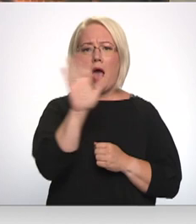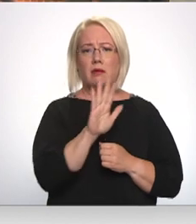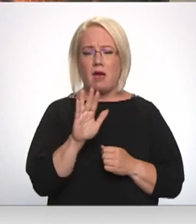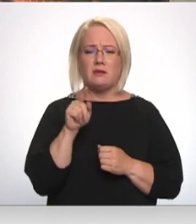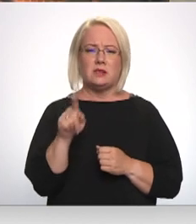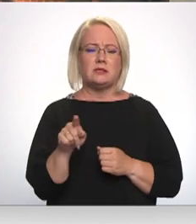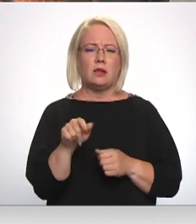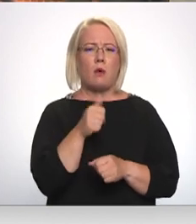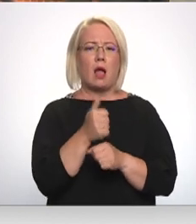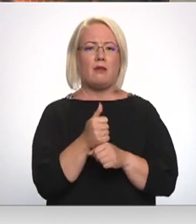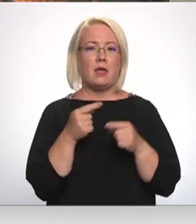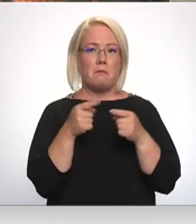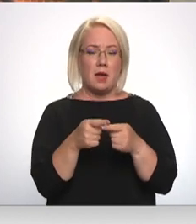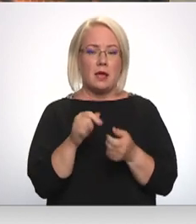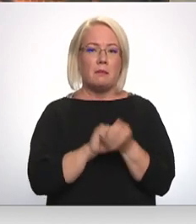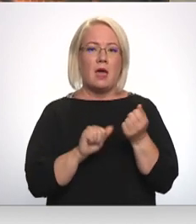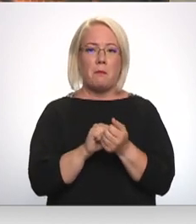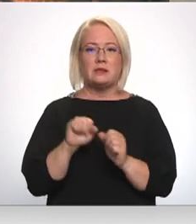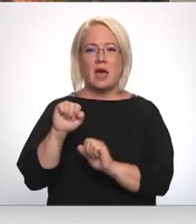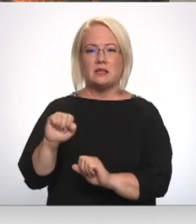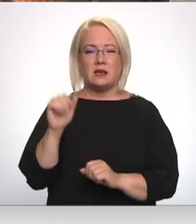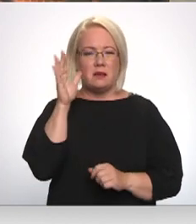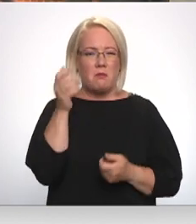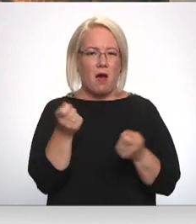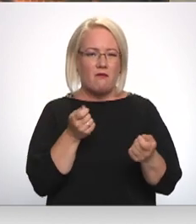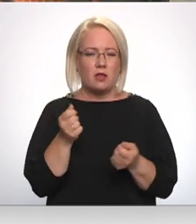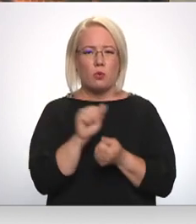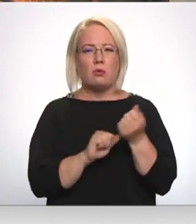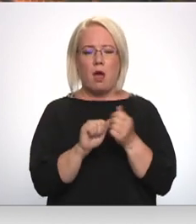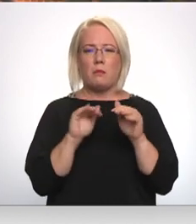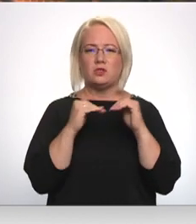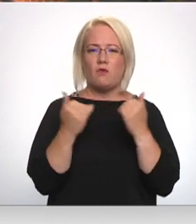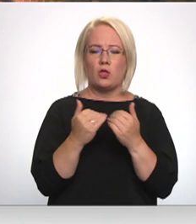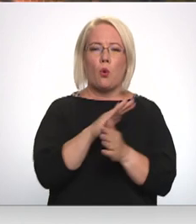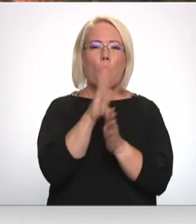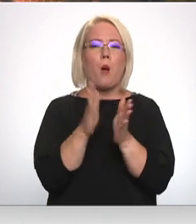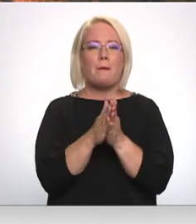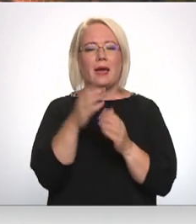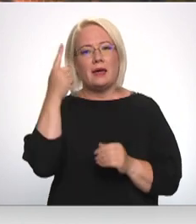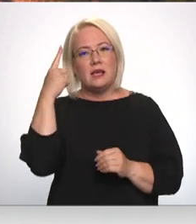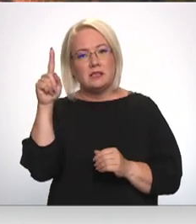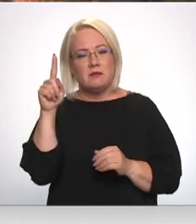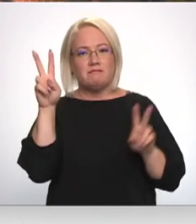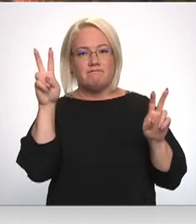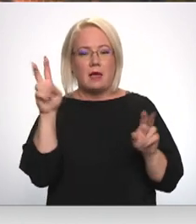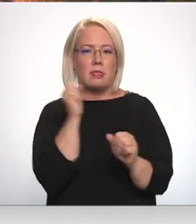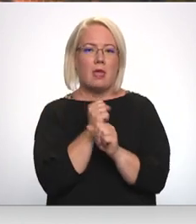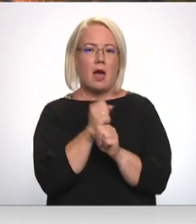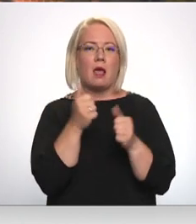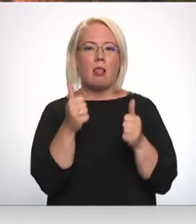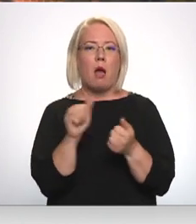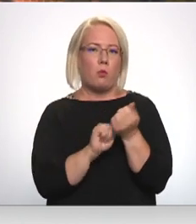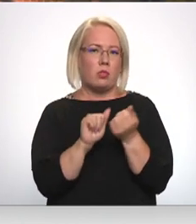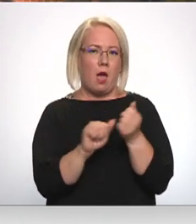galvenajiem mērķiem dabas aizsardzības pārvaldes un pasaules dabas fonda kopīgai iniciatīvai Daru labu dabai. Nedēļas nogalē